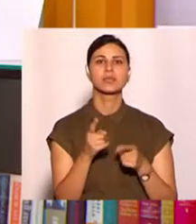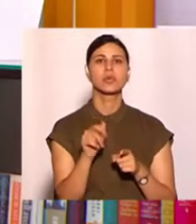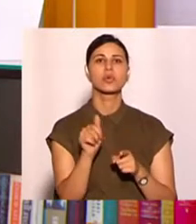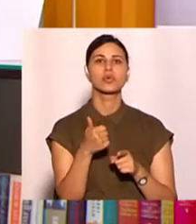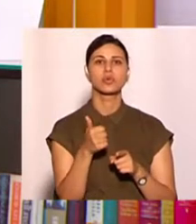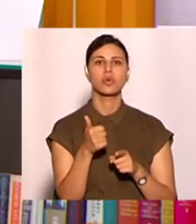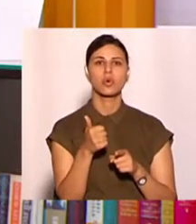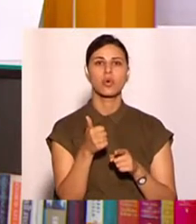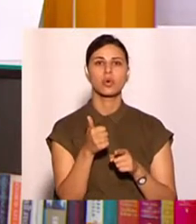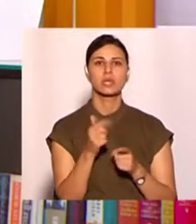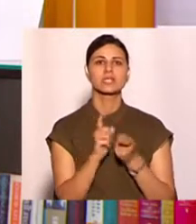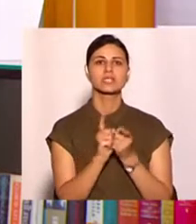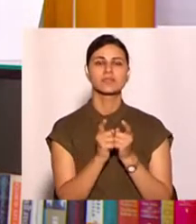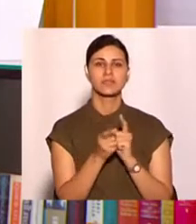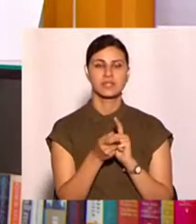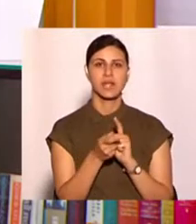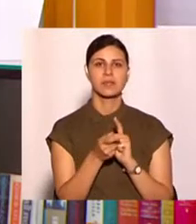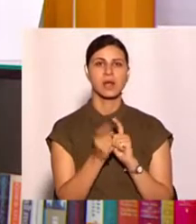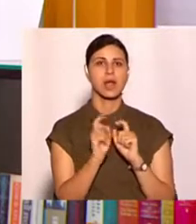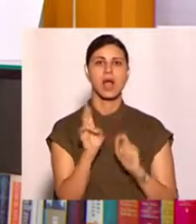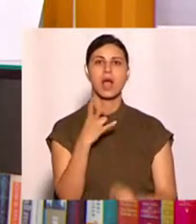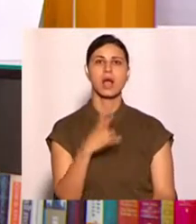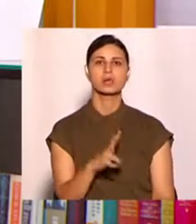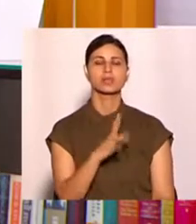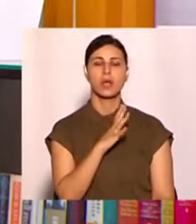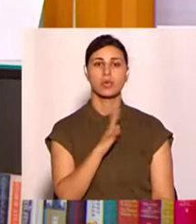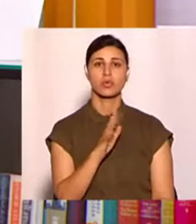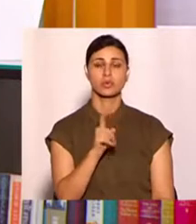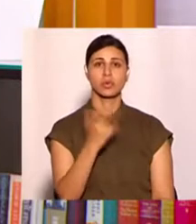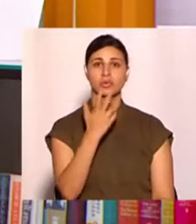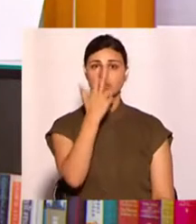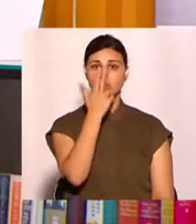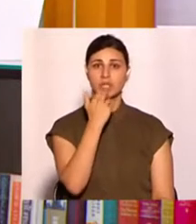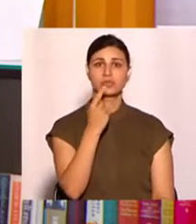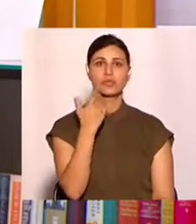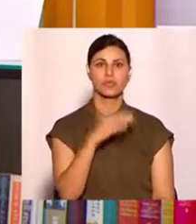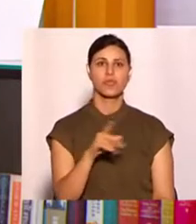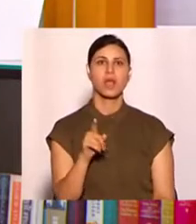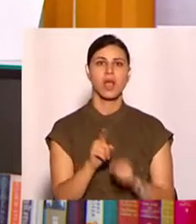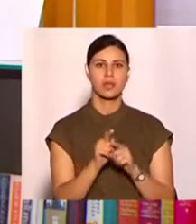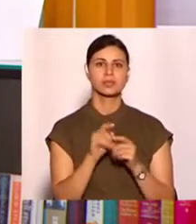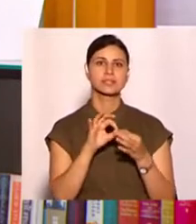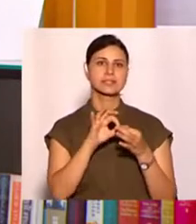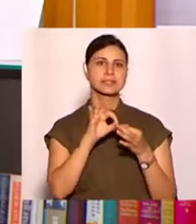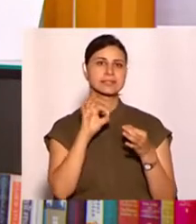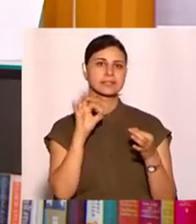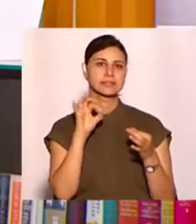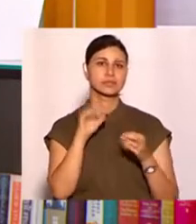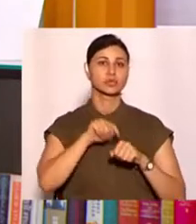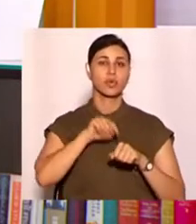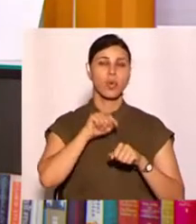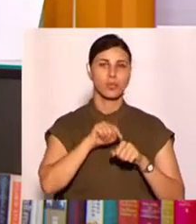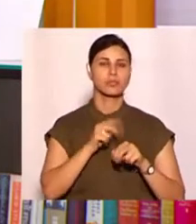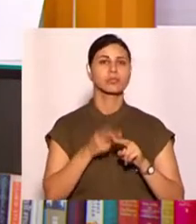როგორი ცვლილება არ უნდა გქონდეთ მკერდს. თუ ამას შეეჩვევით, რომ ნაციბური ან ყესი, ნაციბური ან ყესი, აი ესე შეიგრძნობა,